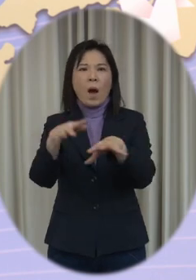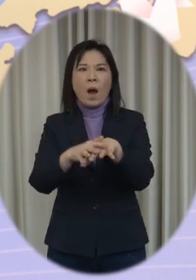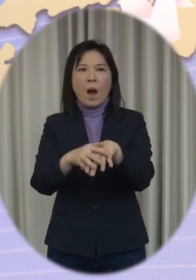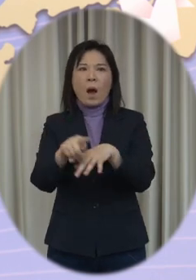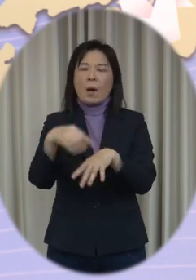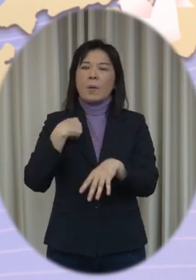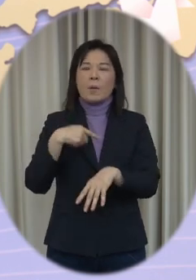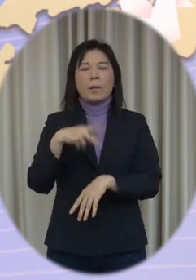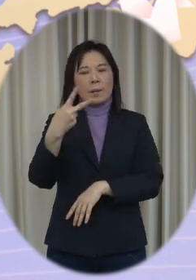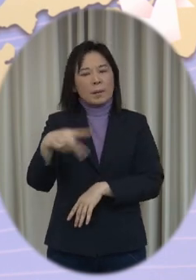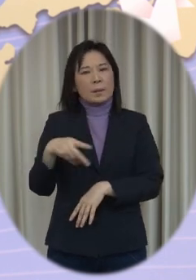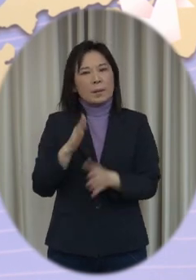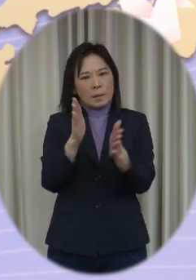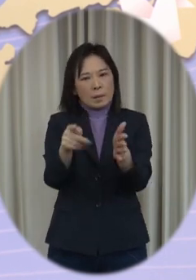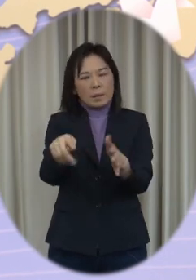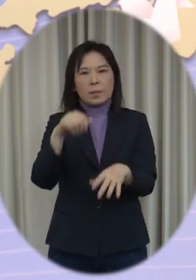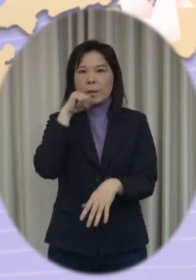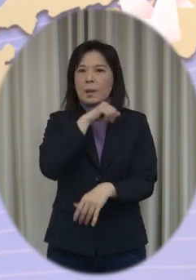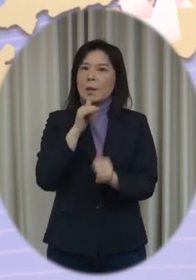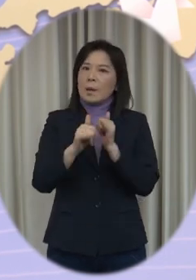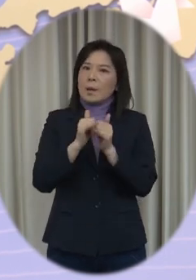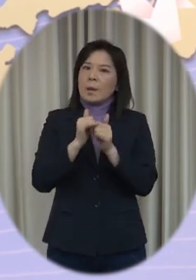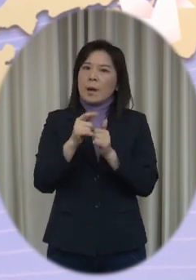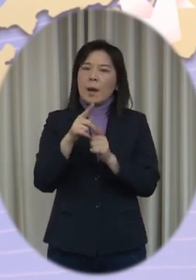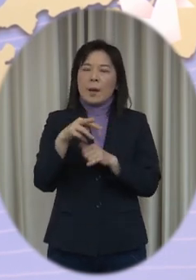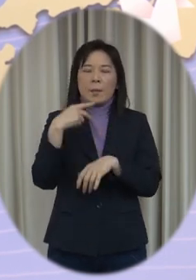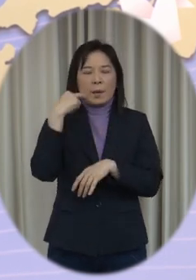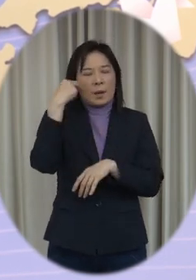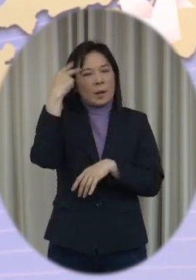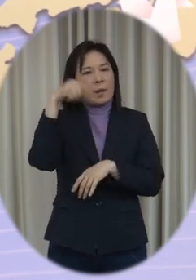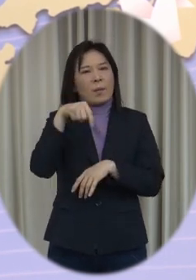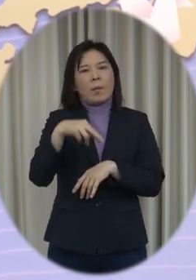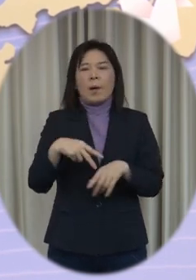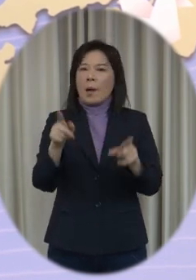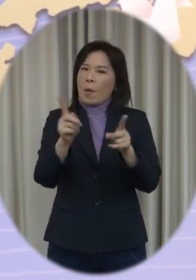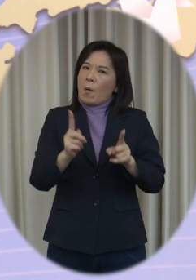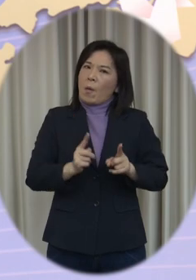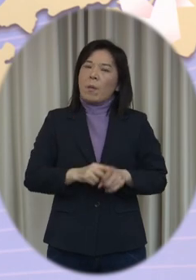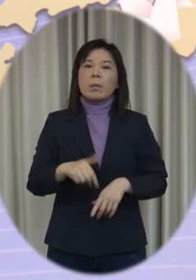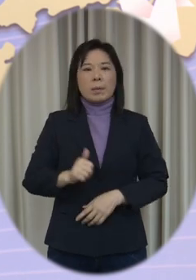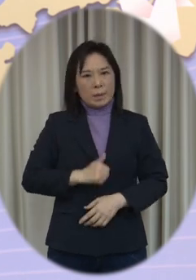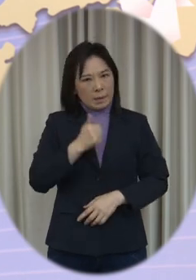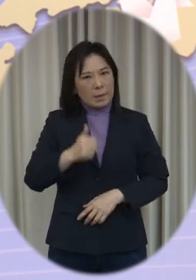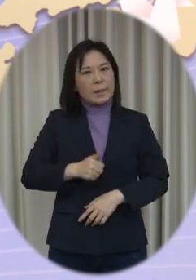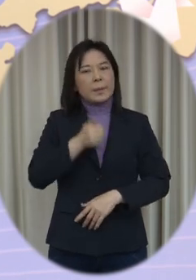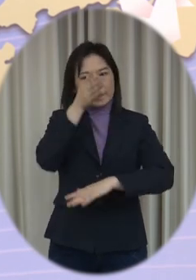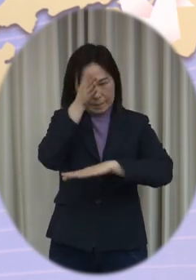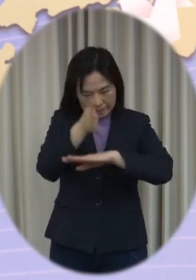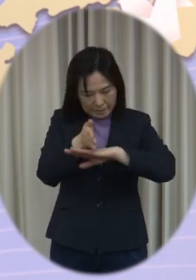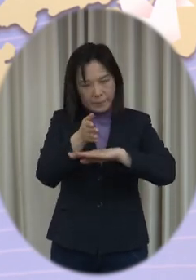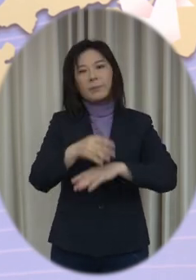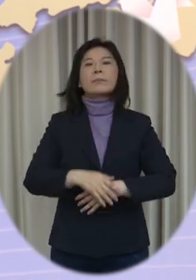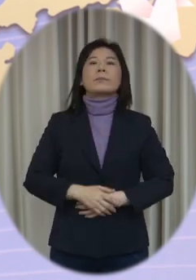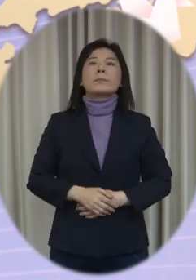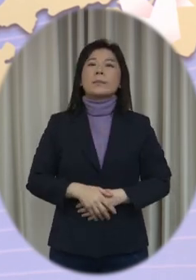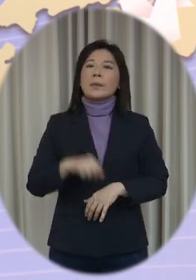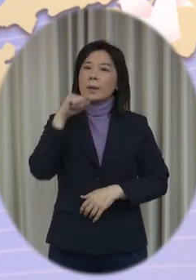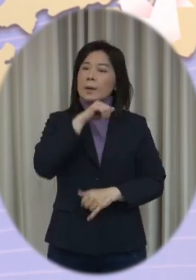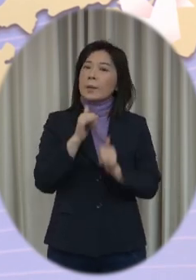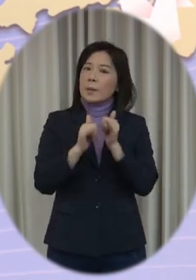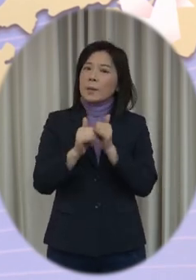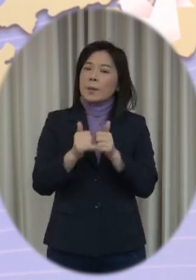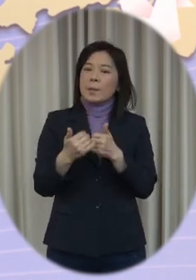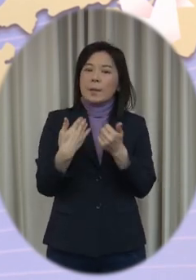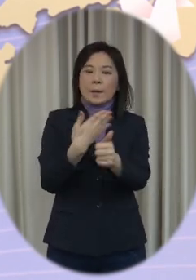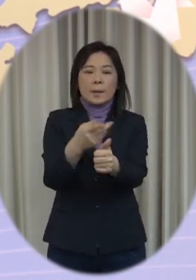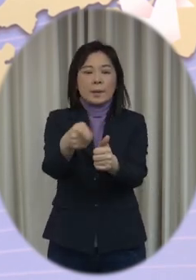次被台湾人民深厚的情谊所感动，真的真的非常的感谢台湾民众给日本